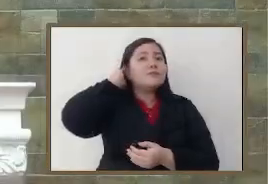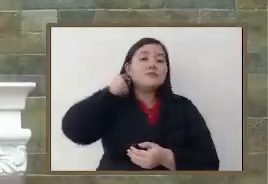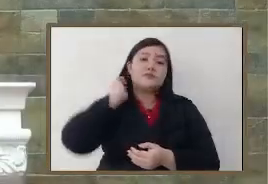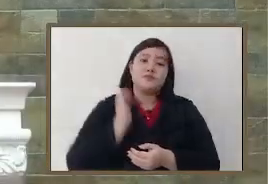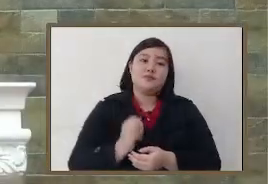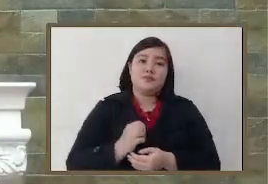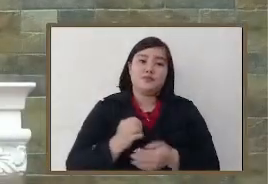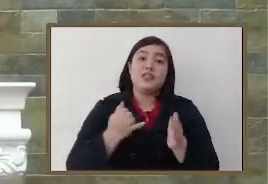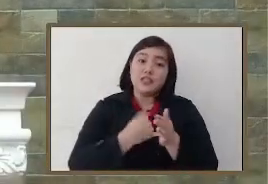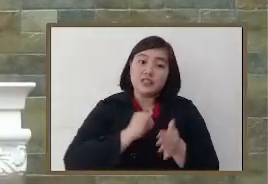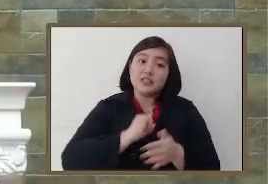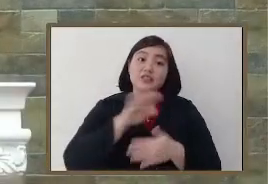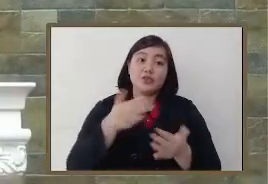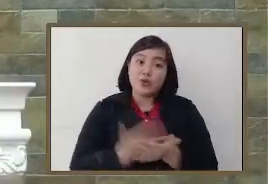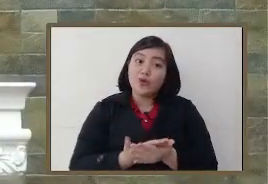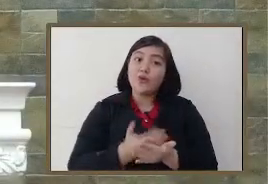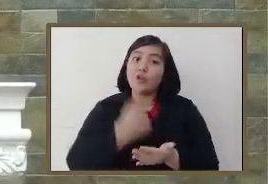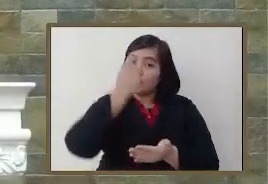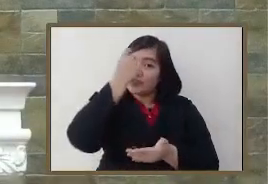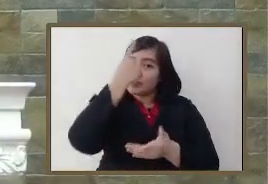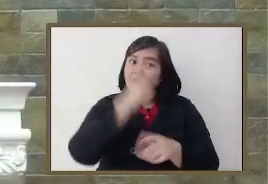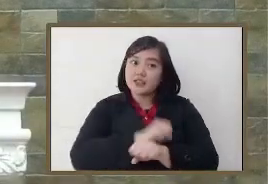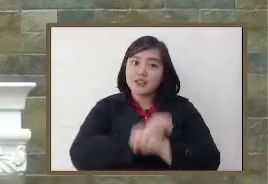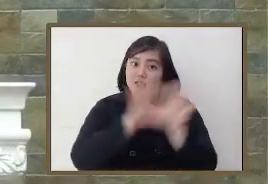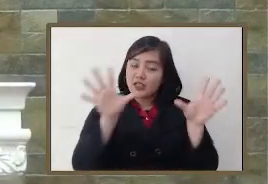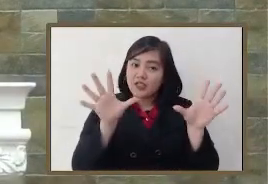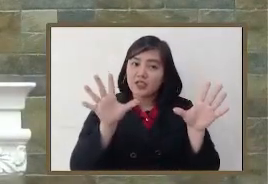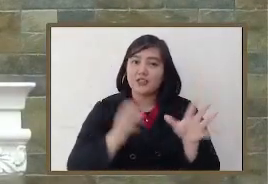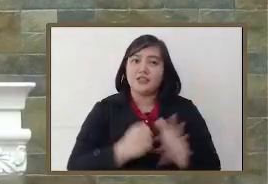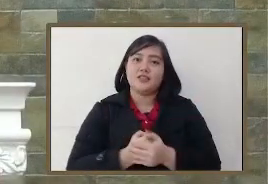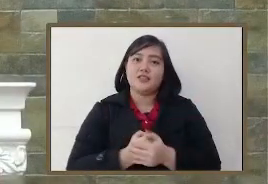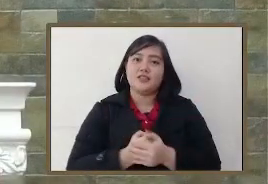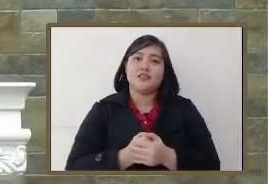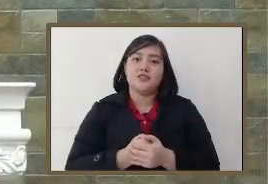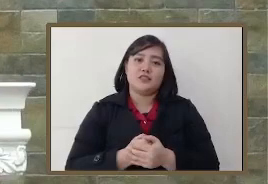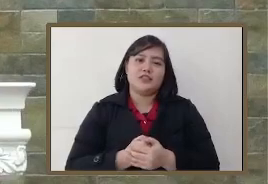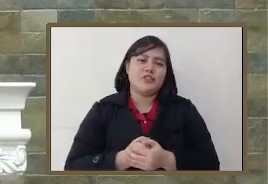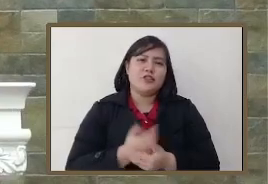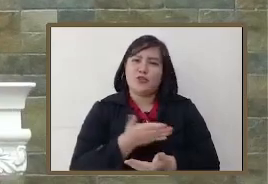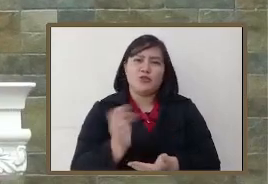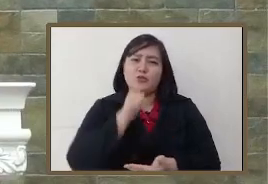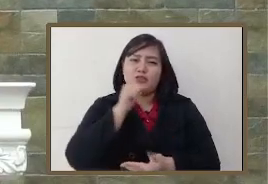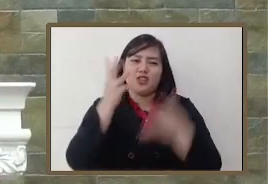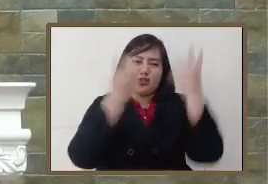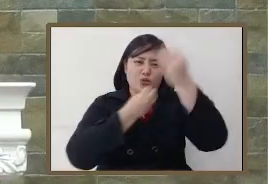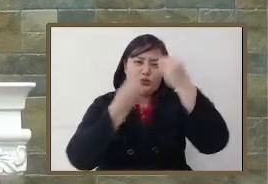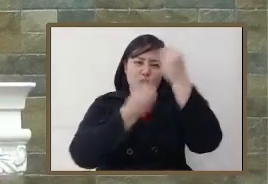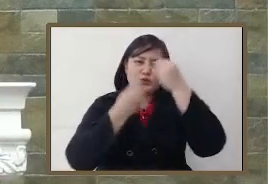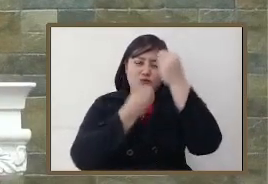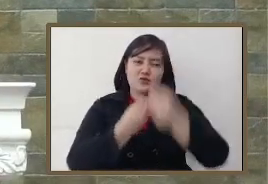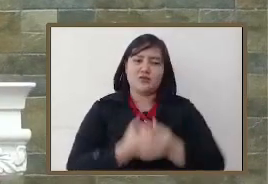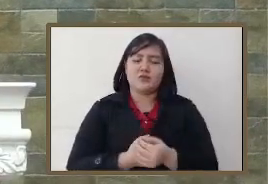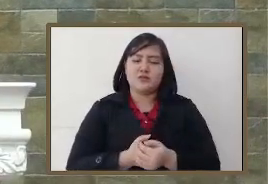kung puti. Hindi nyo mapapagkamalang itim yung puti at mapapagkamalang puti yung